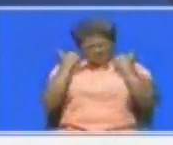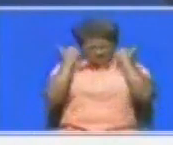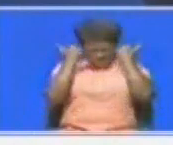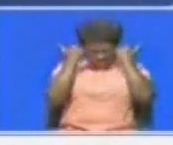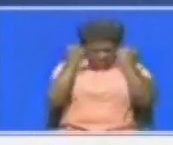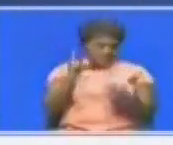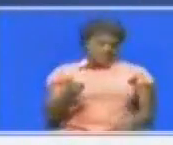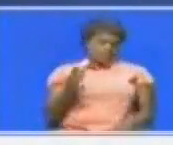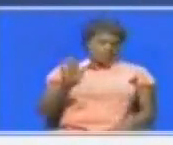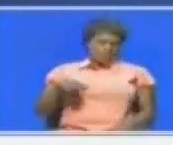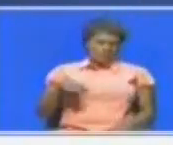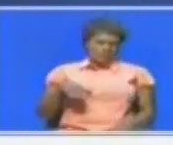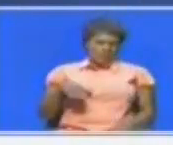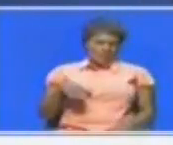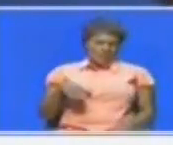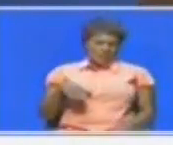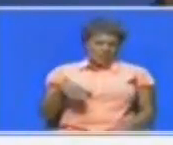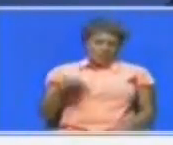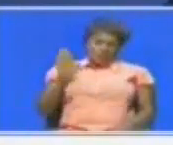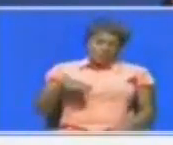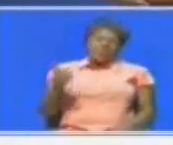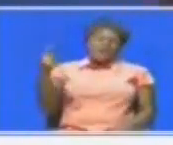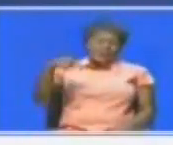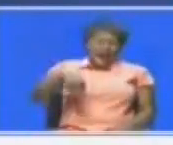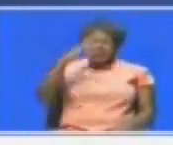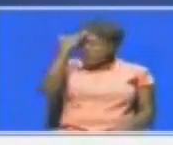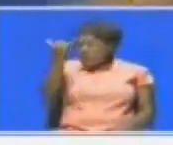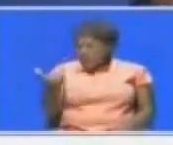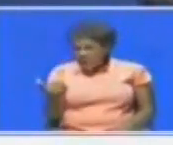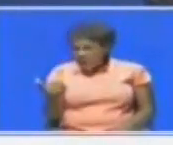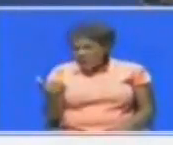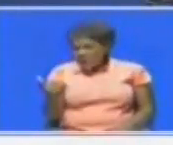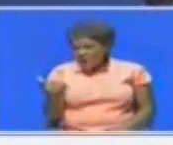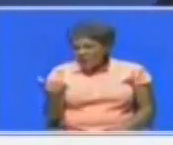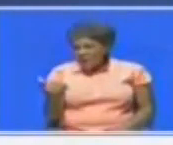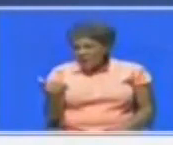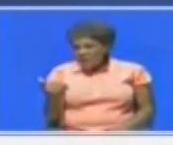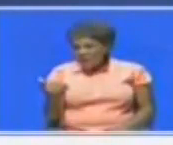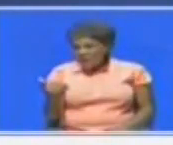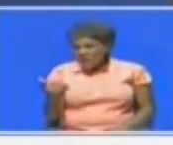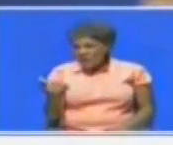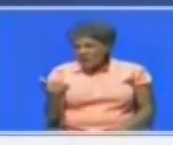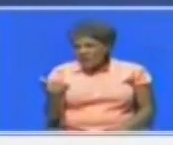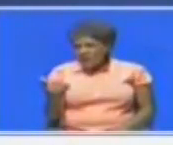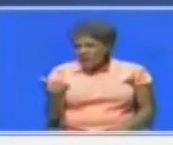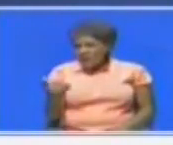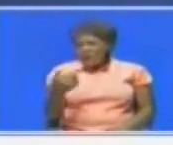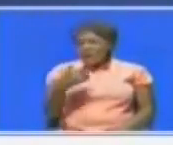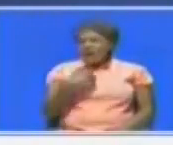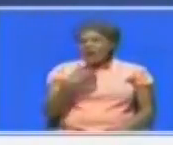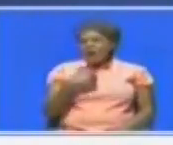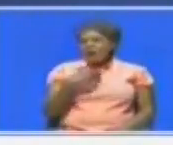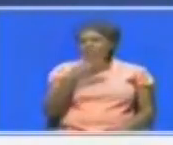kazini. Huyo mwanamke unafikiri alitoka kwao kwa nini? Hapo ndo unapata mwanamke anaona, wacha niweke mawe tatu. Wajua ile matatu ya kupika? Wacha niwe na mume